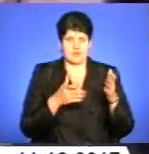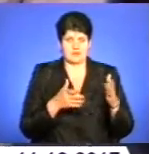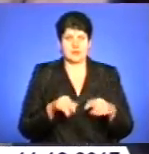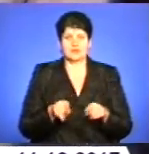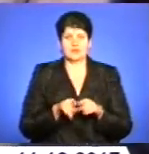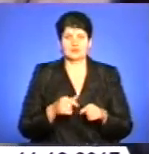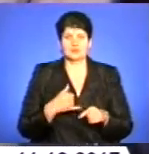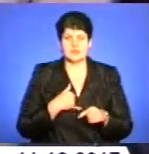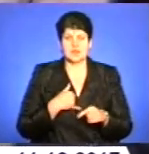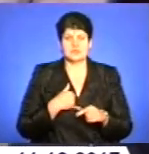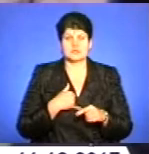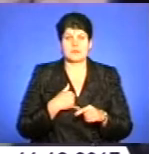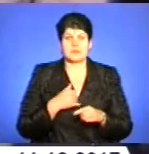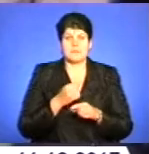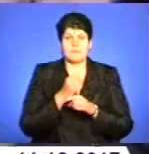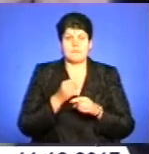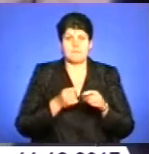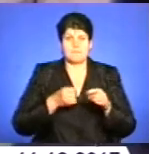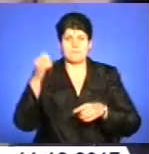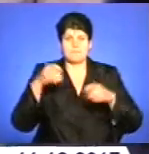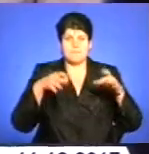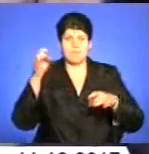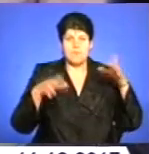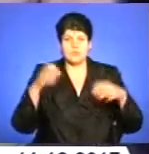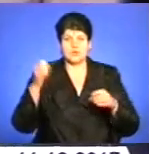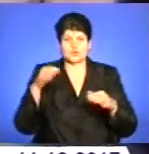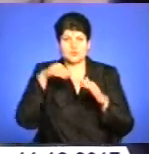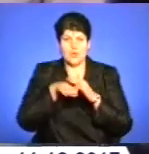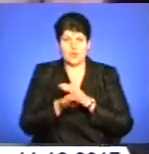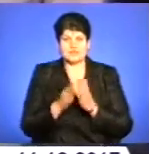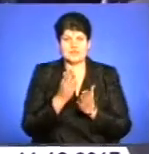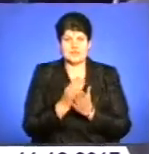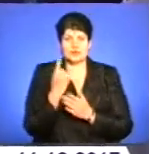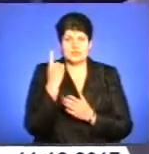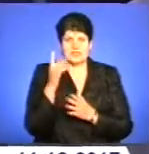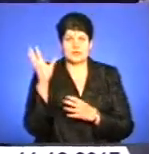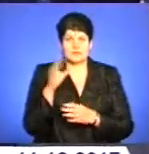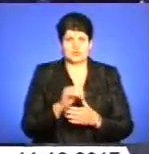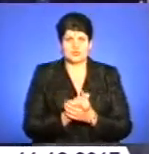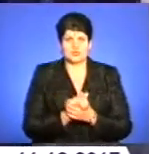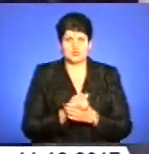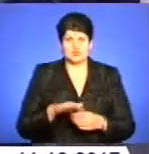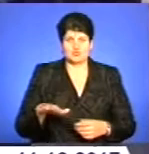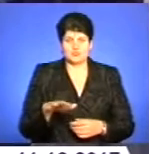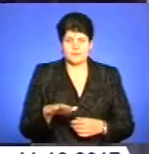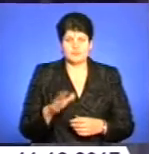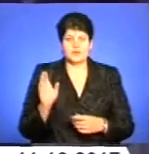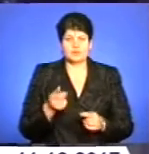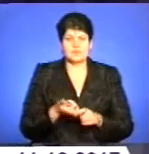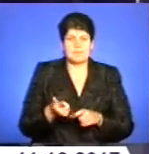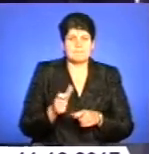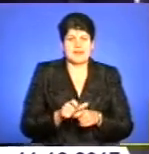нас бомбосховище, яке знаходиться на один, на всю Дружбу. Буде перенаселення на цьому